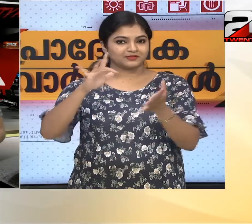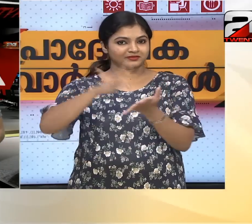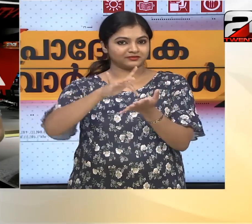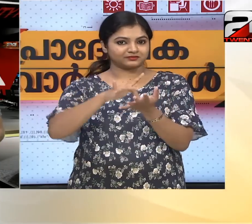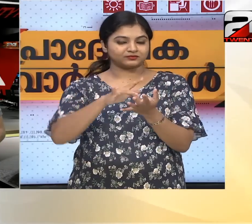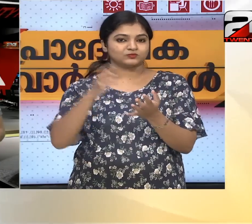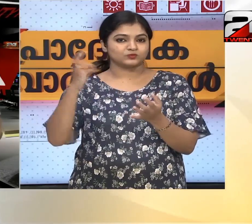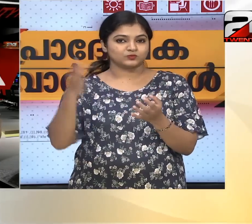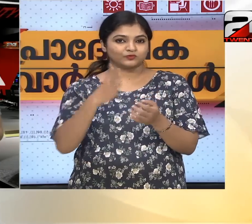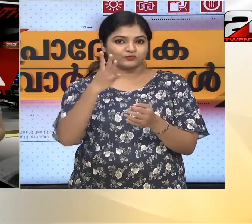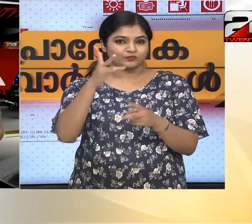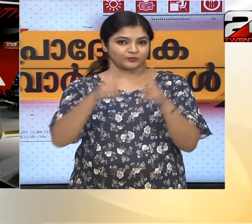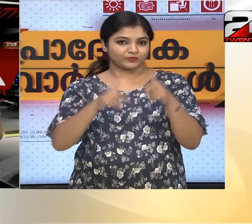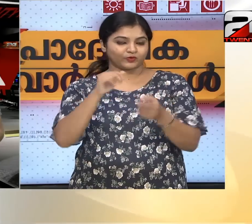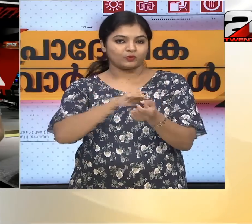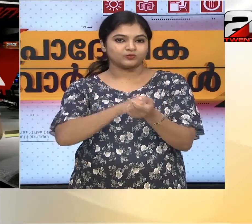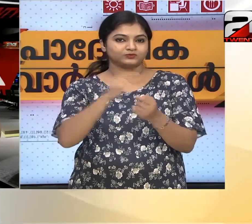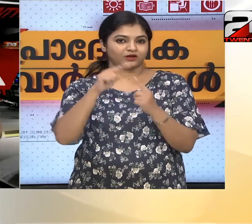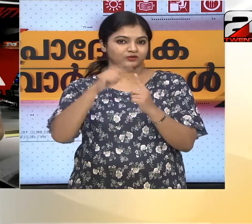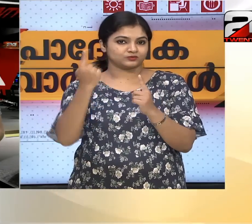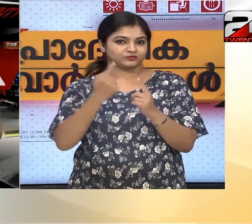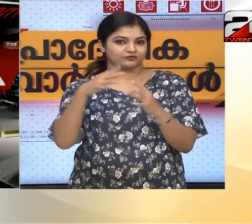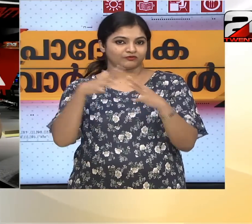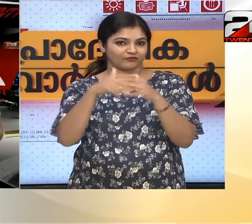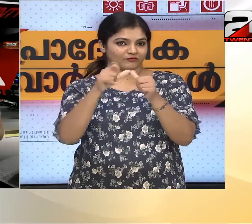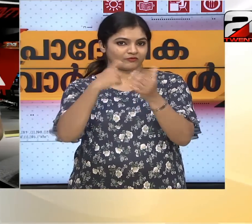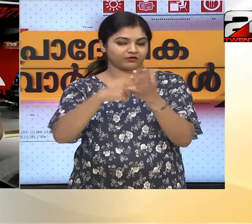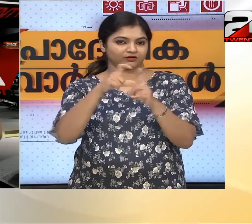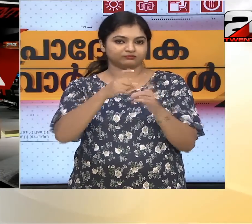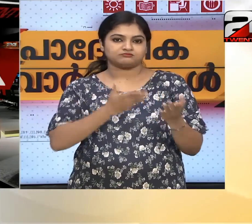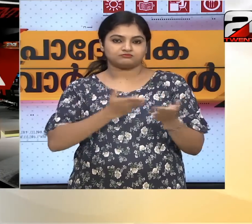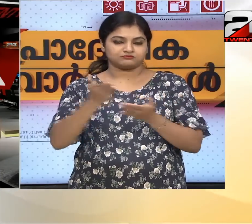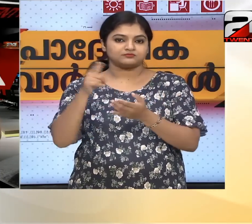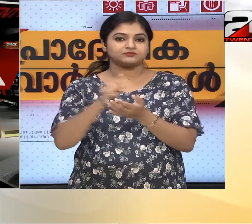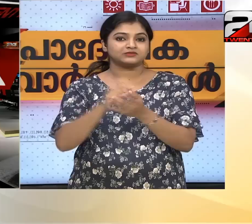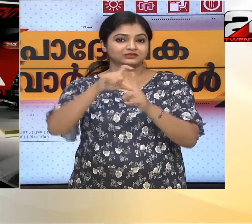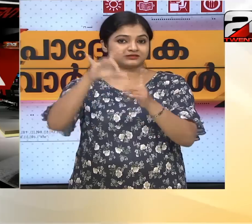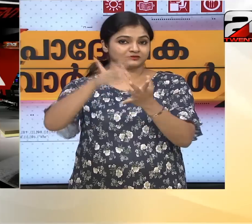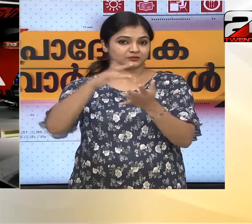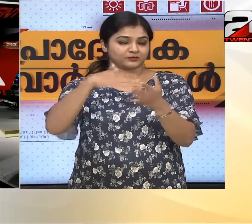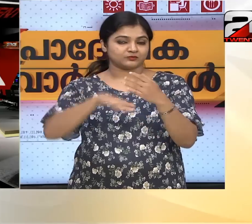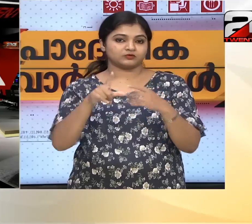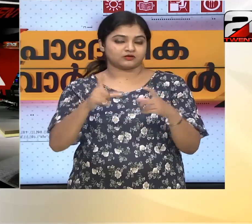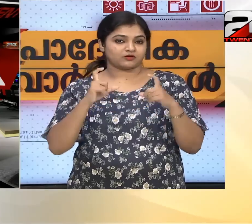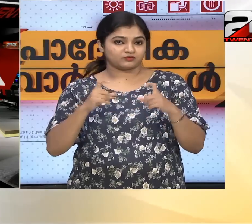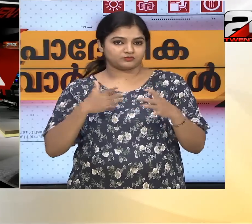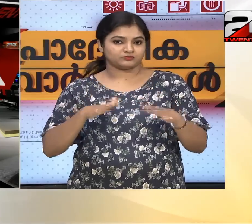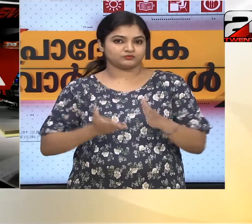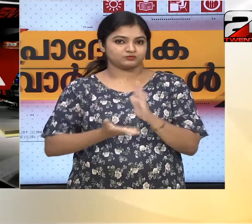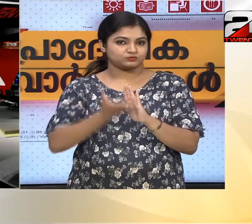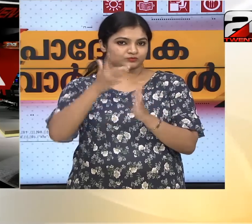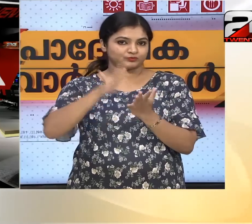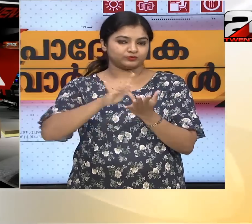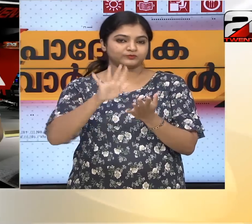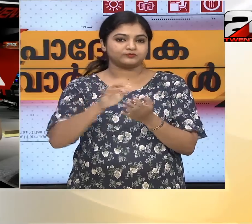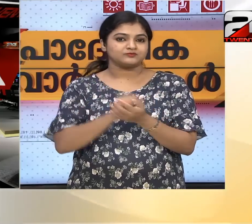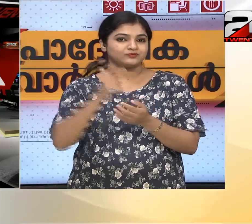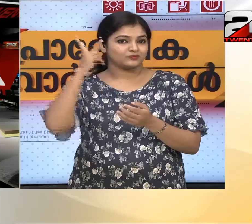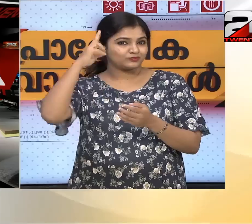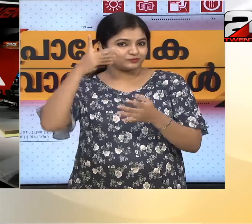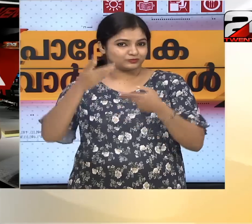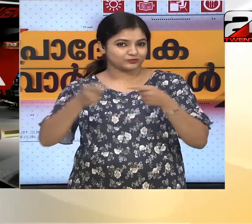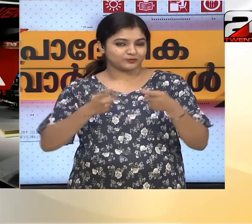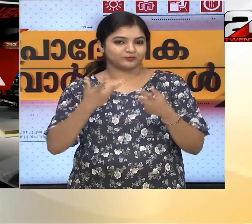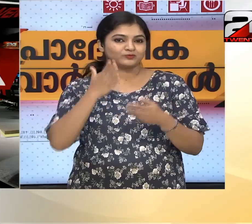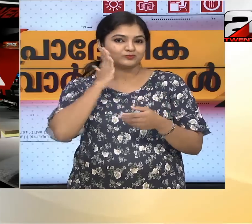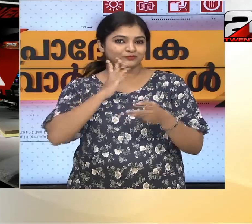പത്തനംതിട്ടയിൽ പുതുതായി 4 പേരെ കൂടി ആശുപത്രി ഐസൊലേഷൻ വാർഡിൽ പ്രവേശിപ്പിച്ചു. ജില്ലയിൽ കനത്ത ജാഗ്രത തുടരുകയാണ്. ബാർബർ